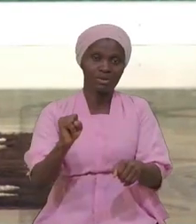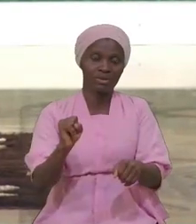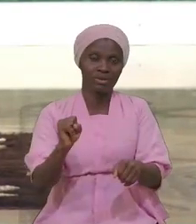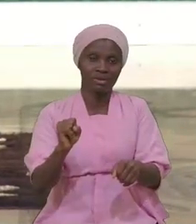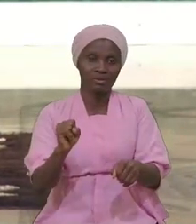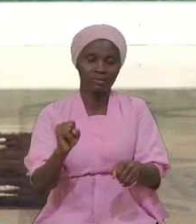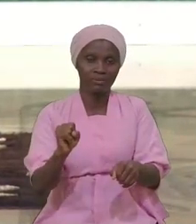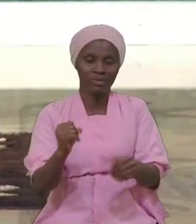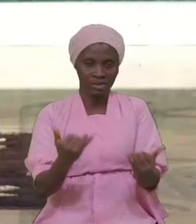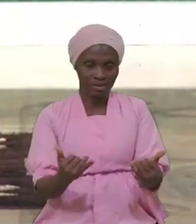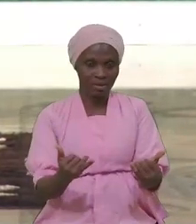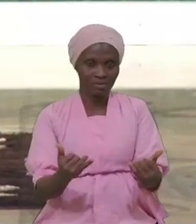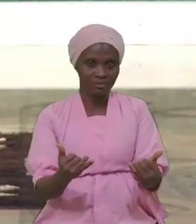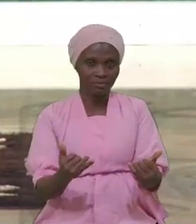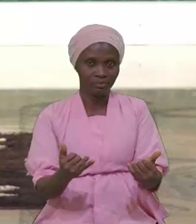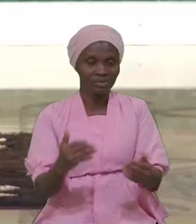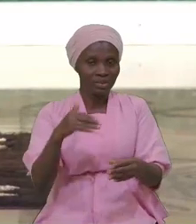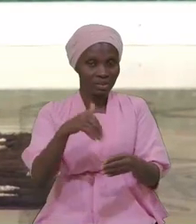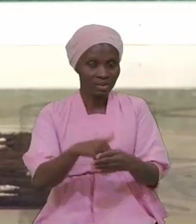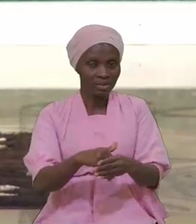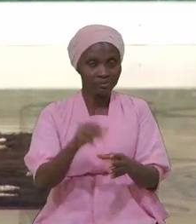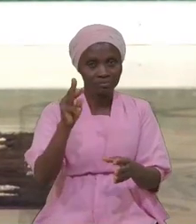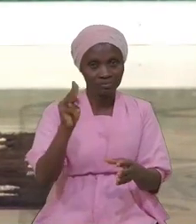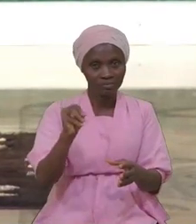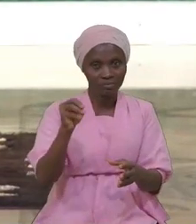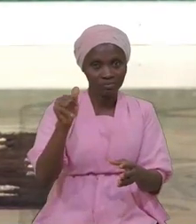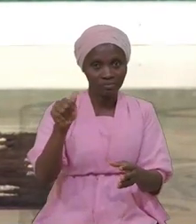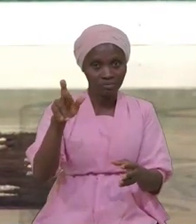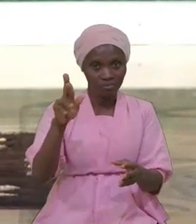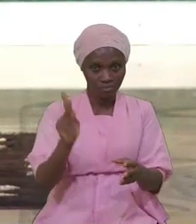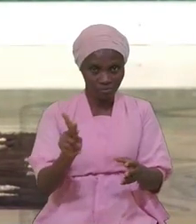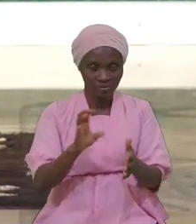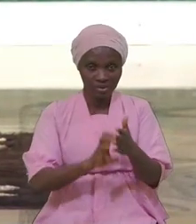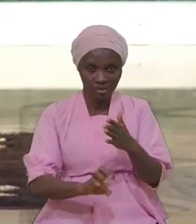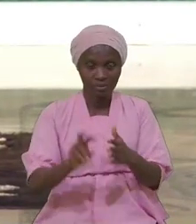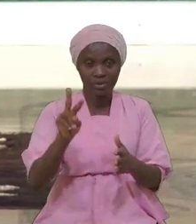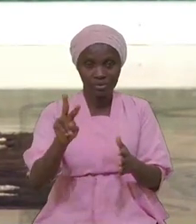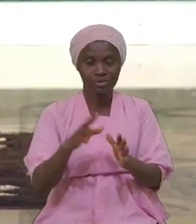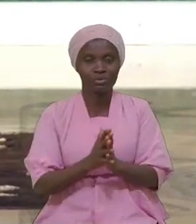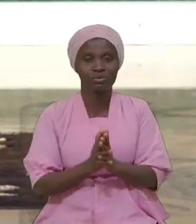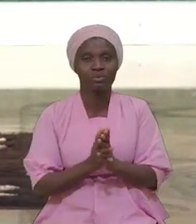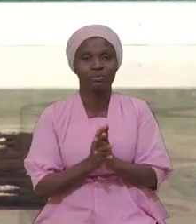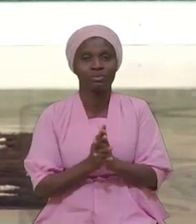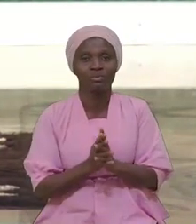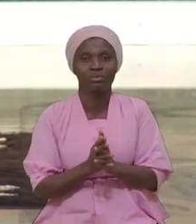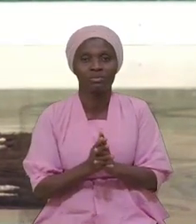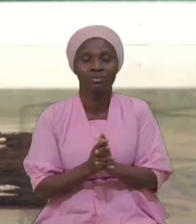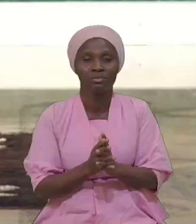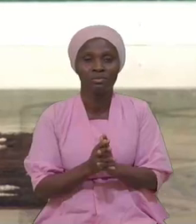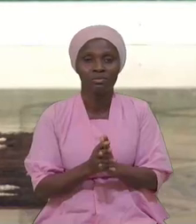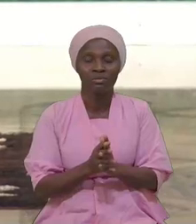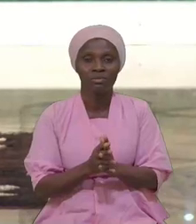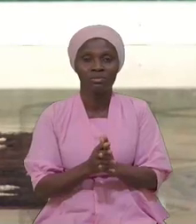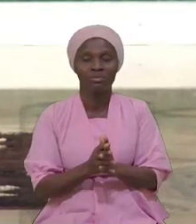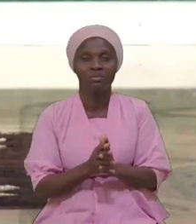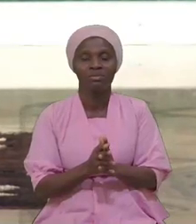cette illustration en Marc chapitre 2. Marc 2, voici